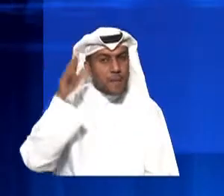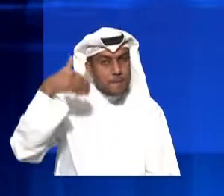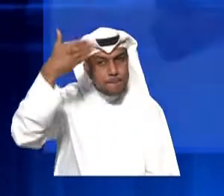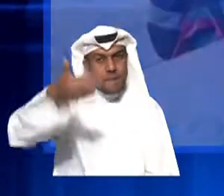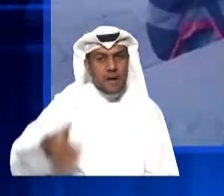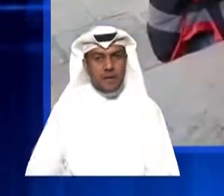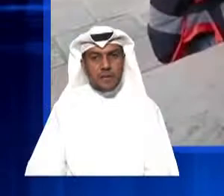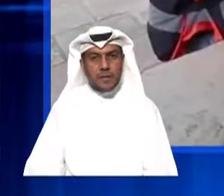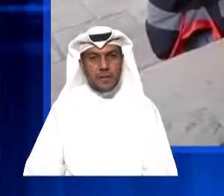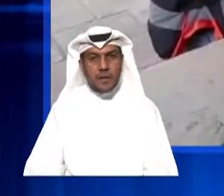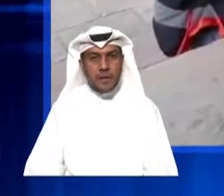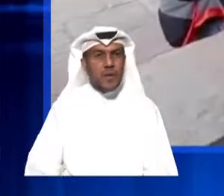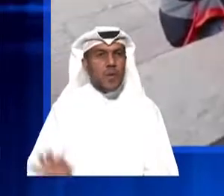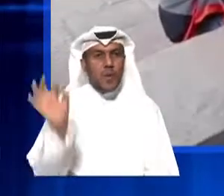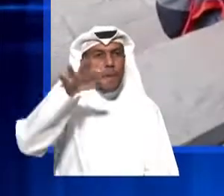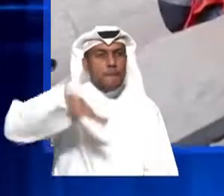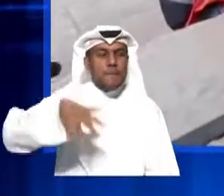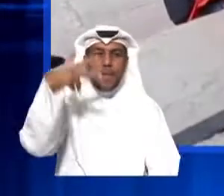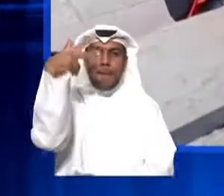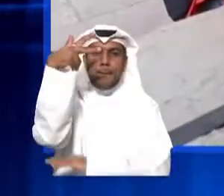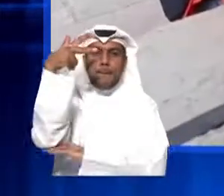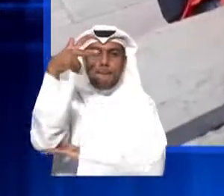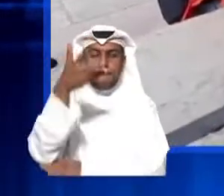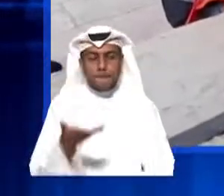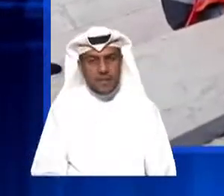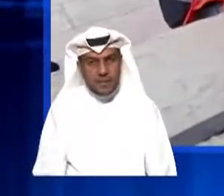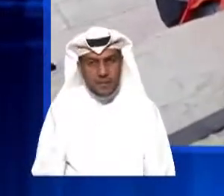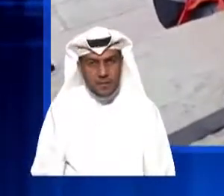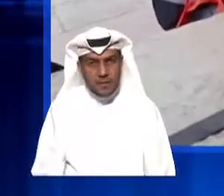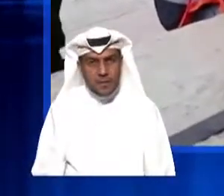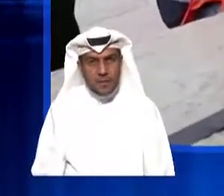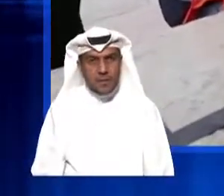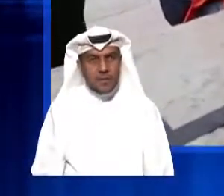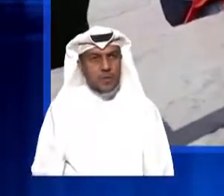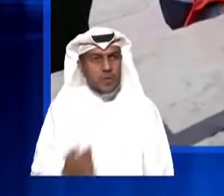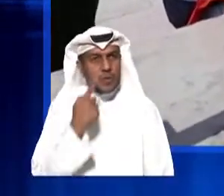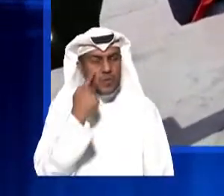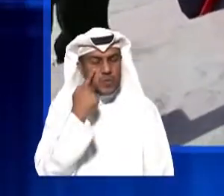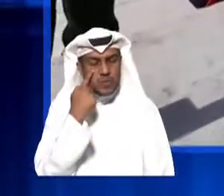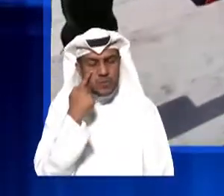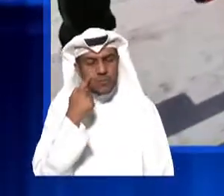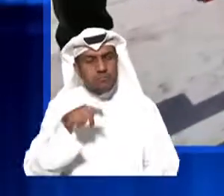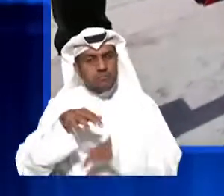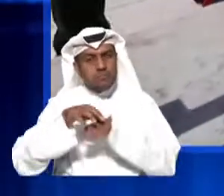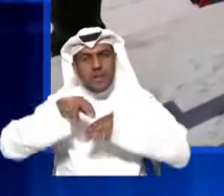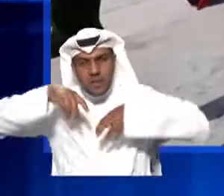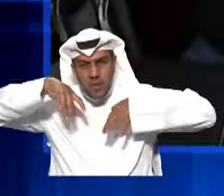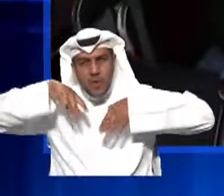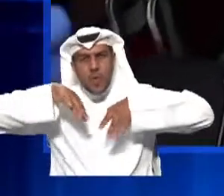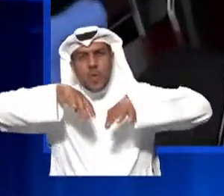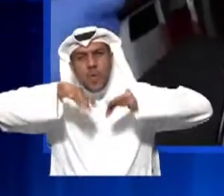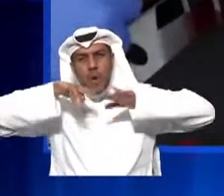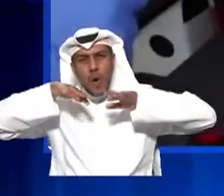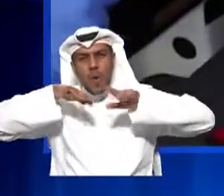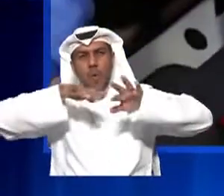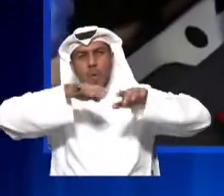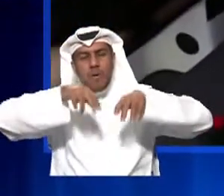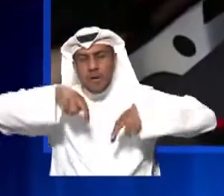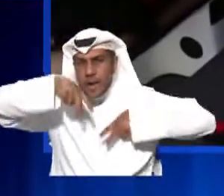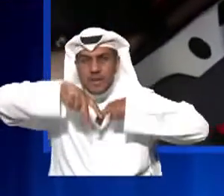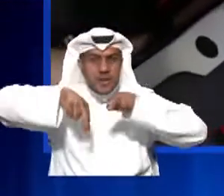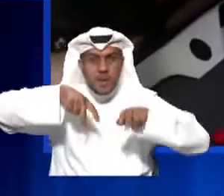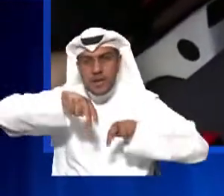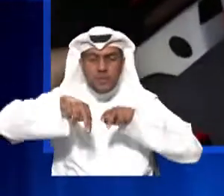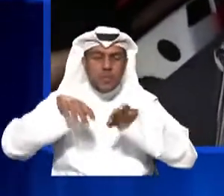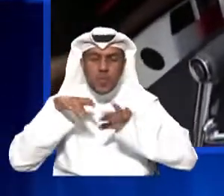من المسجد الأقصى المبارك، حين قمعت قوات الاحتلال مسيرة جابت جنبات الحرم القدسي الشريف